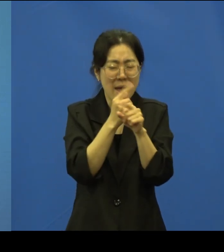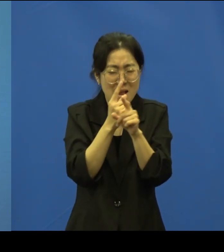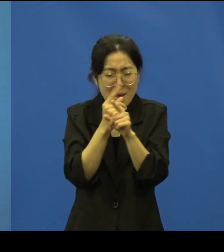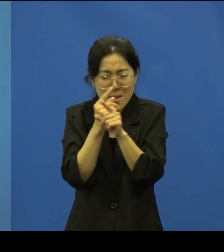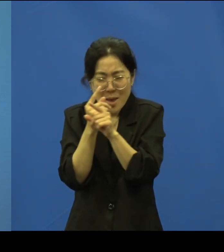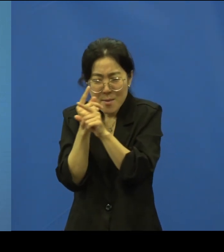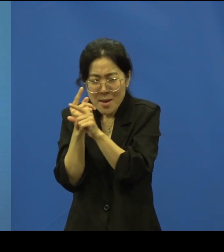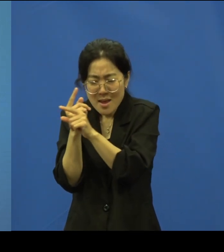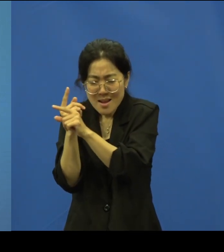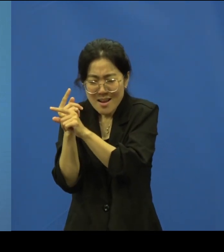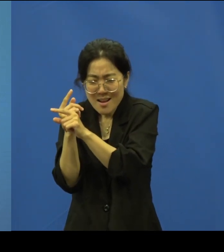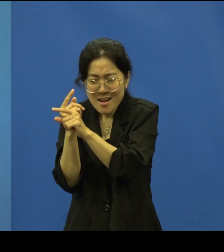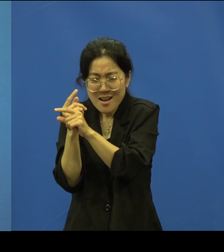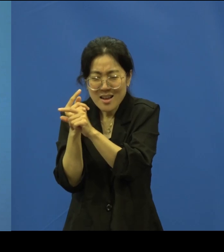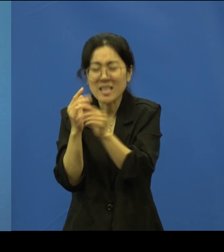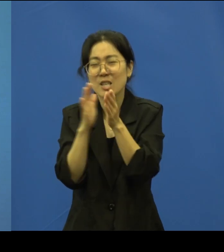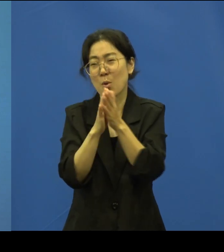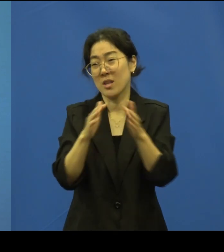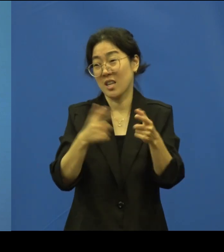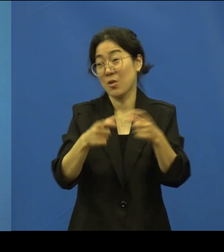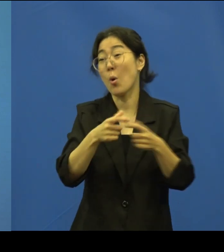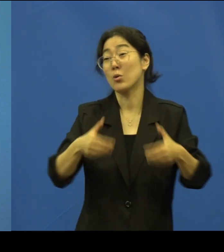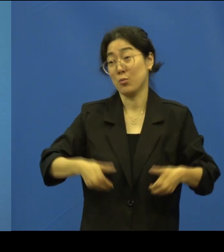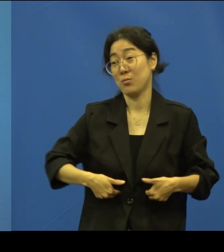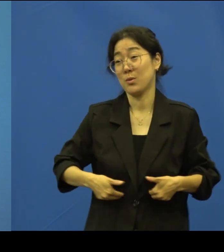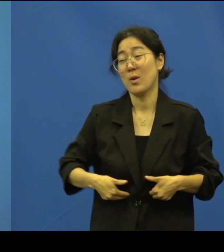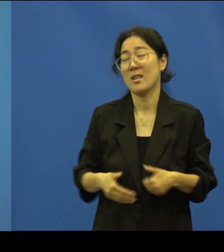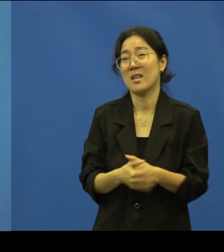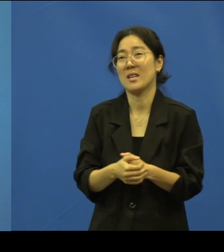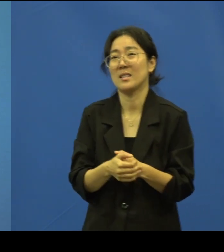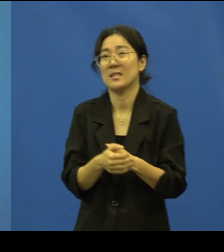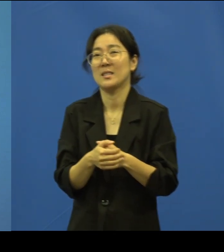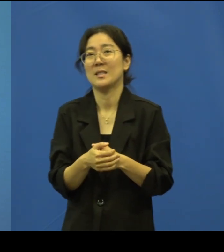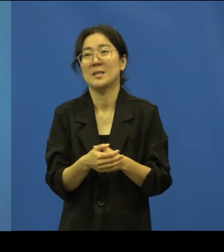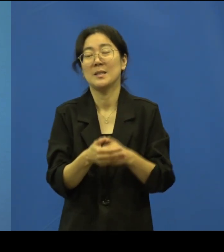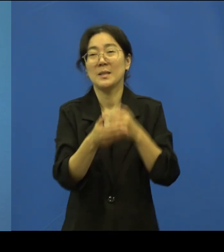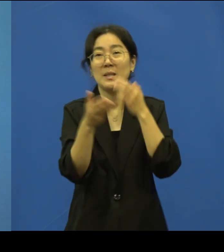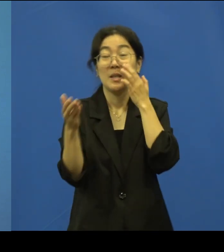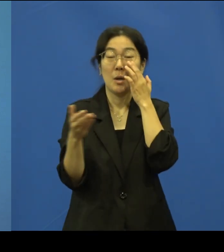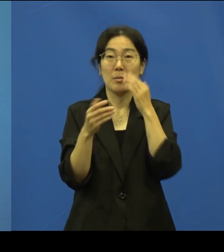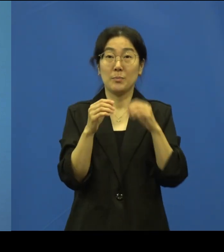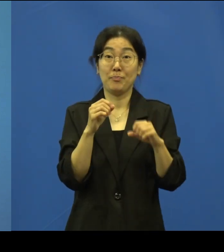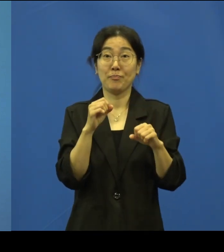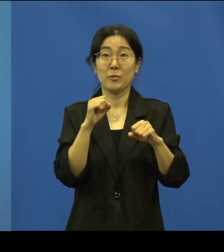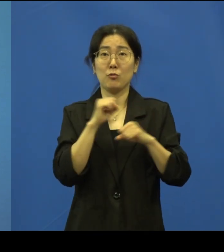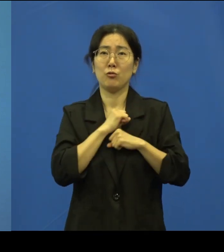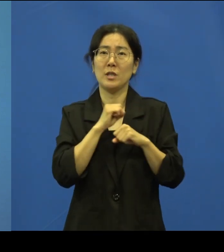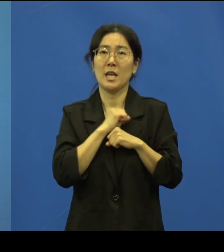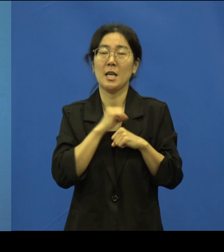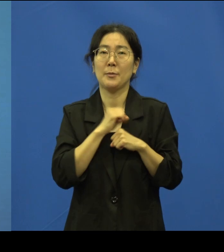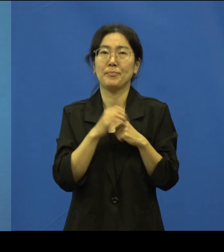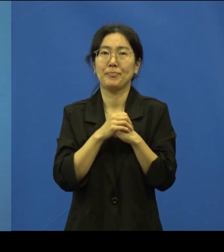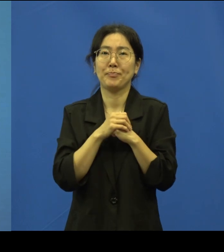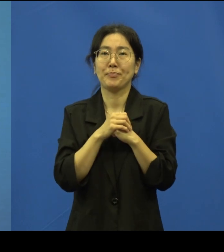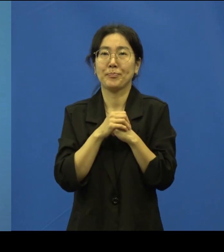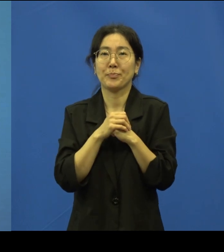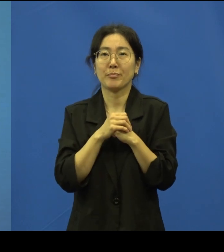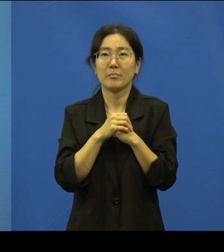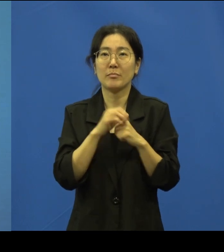왔는데, 제대를 했는데 칼칼하잖아요. 그 내 옆에서 기도를 하시는데 쭉